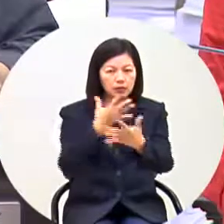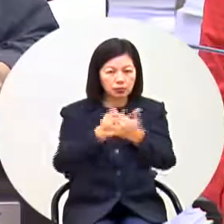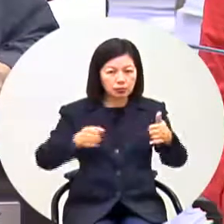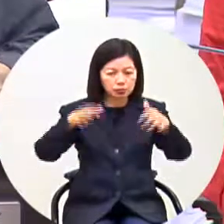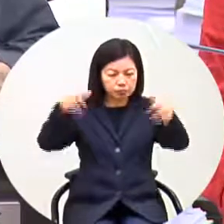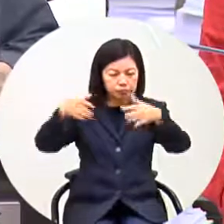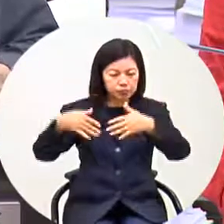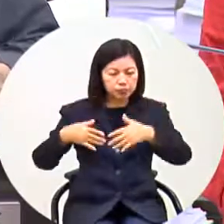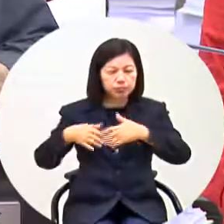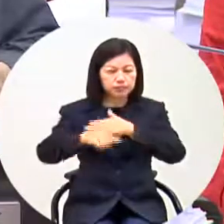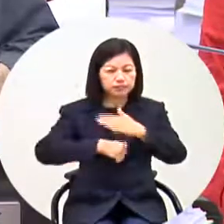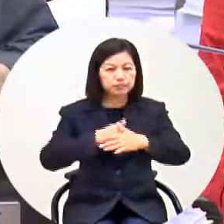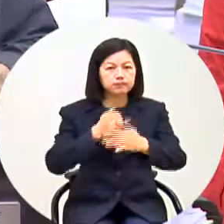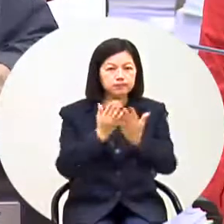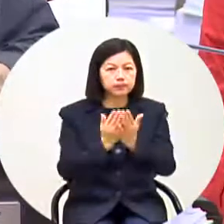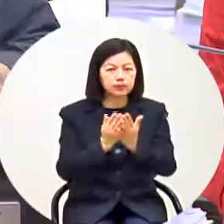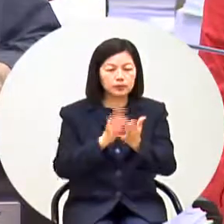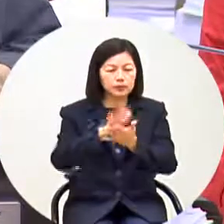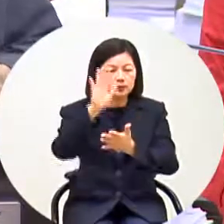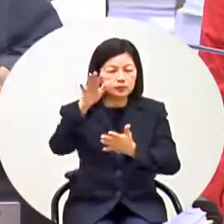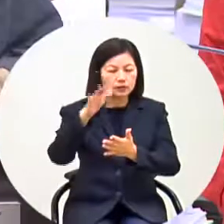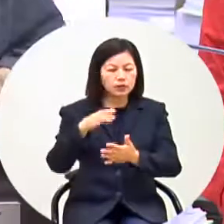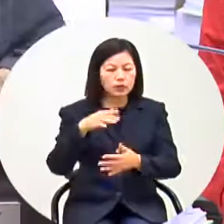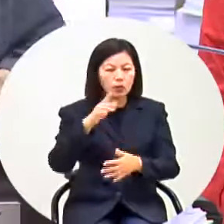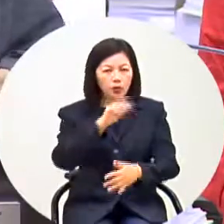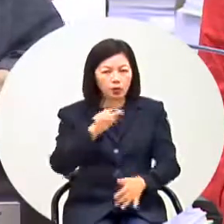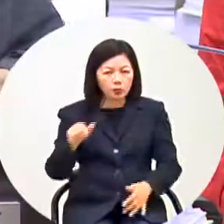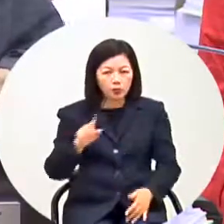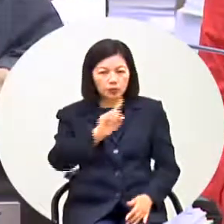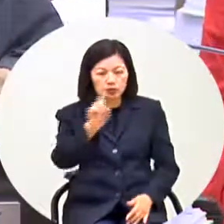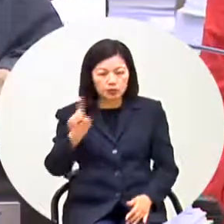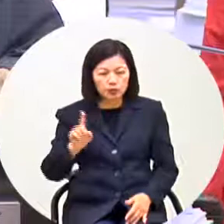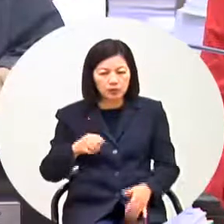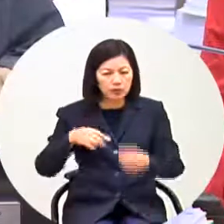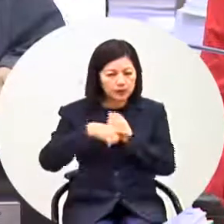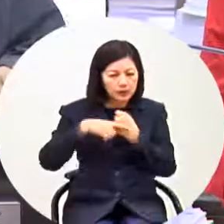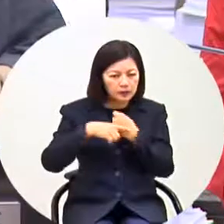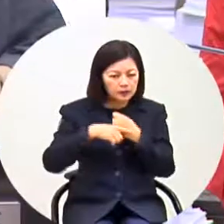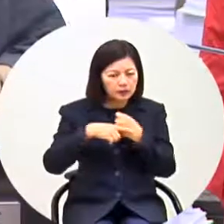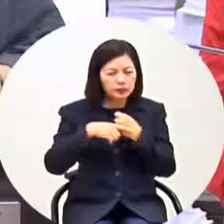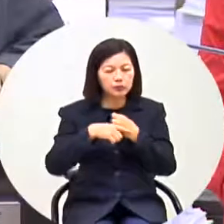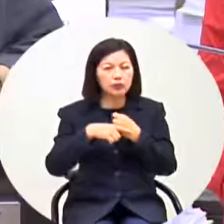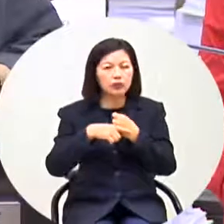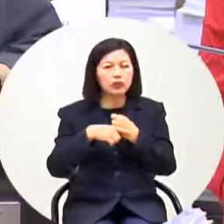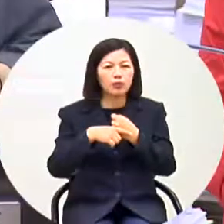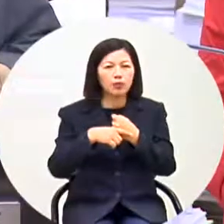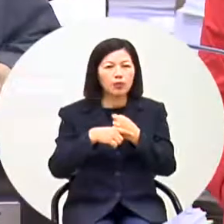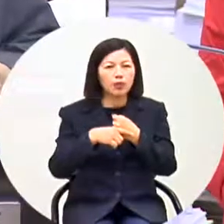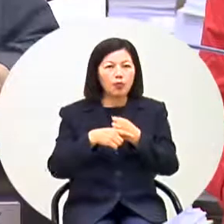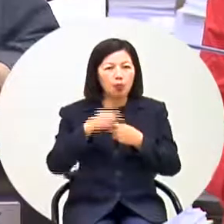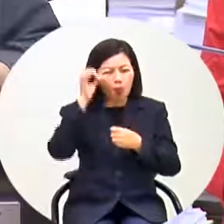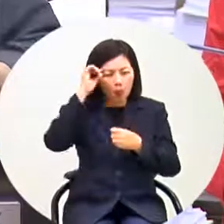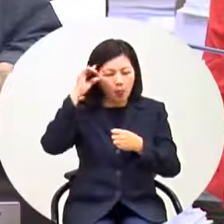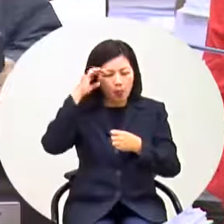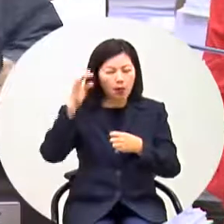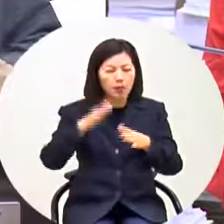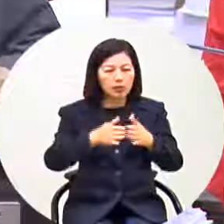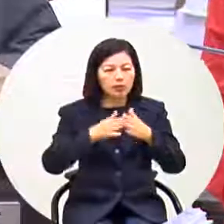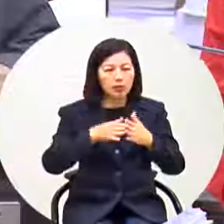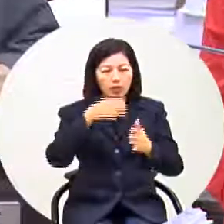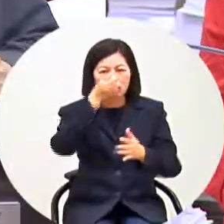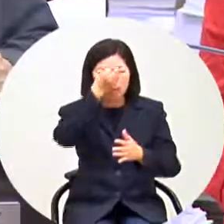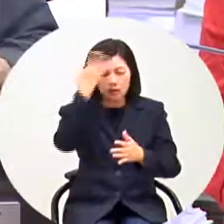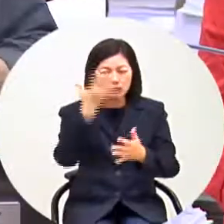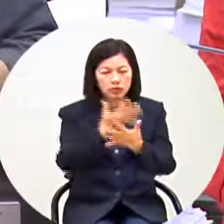发，很多优秀的人才，让我们的年轻学生，年轻的世代，他们